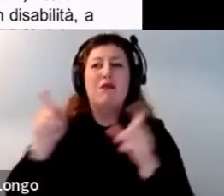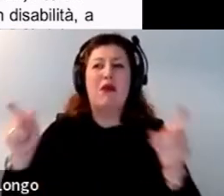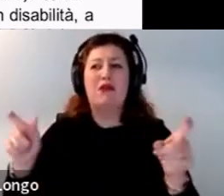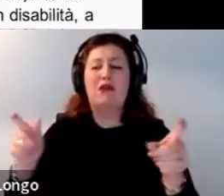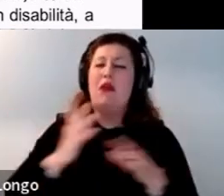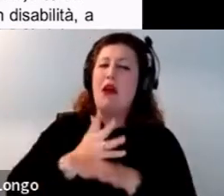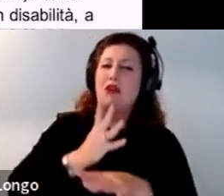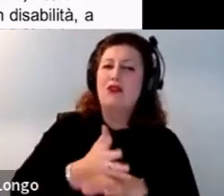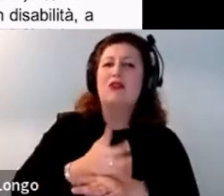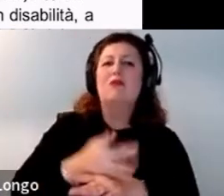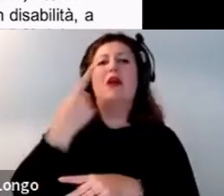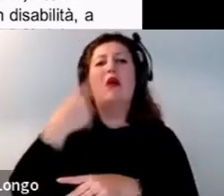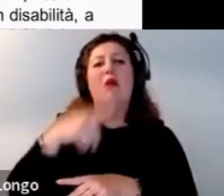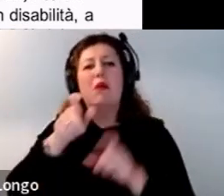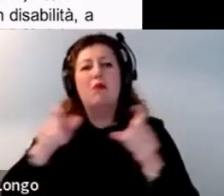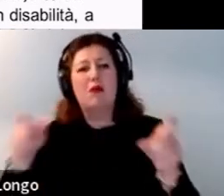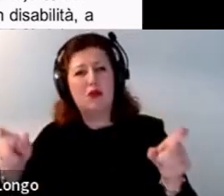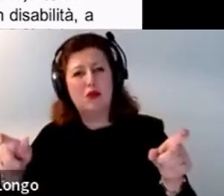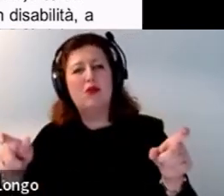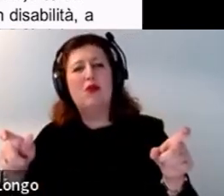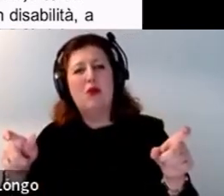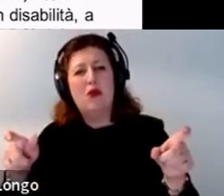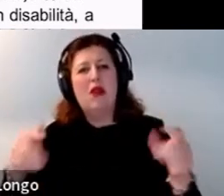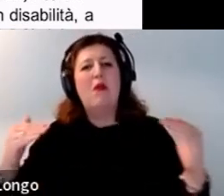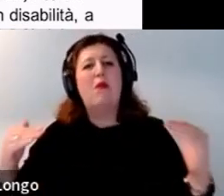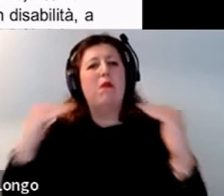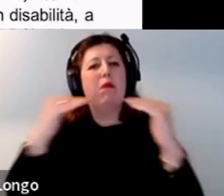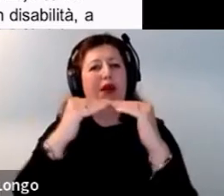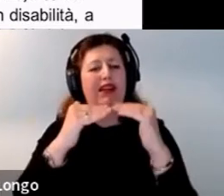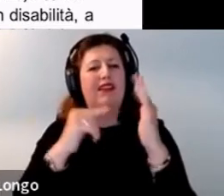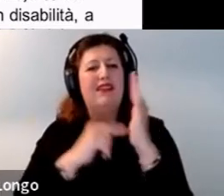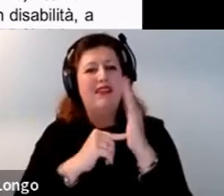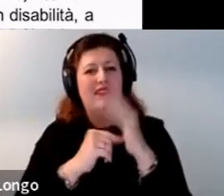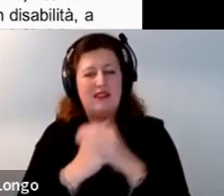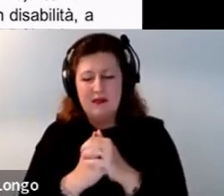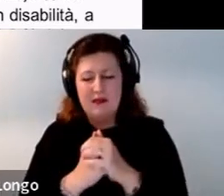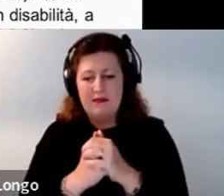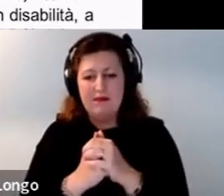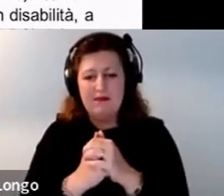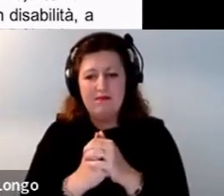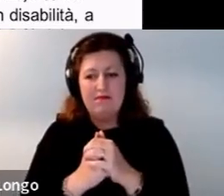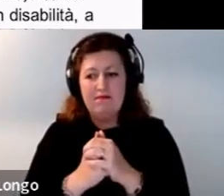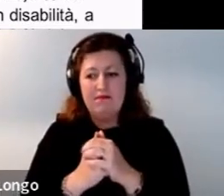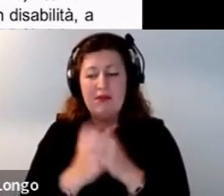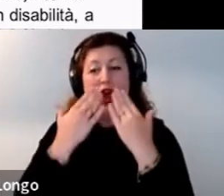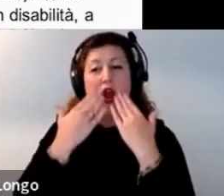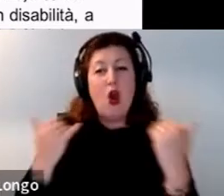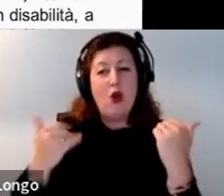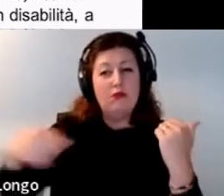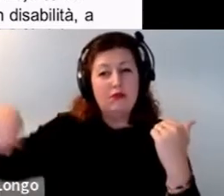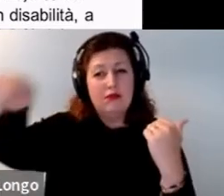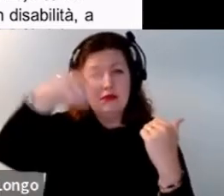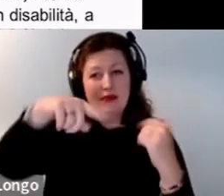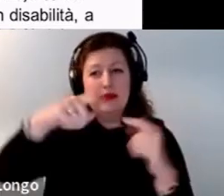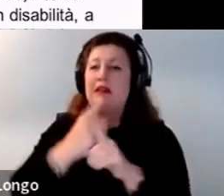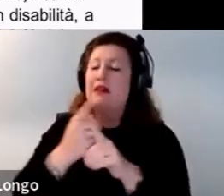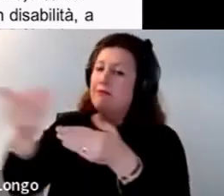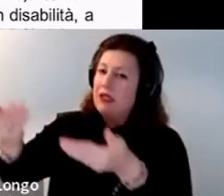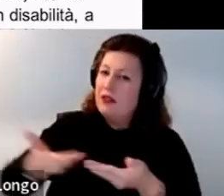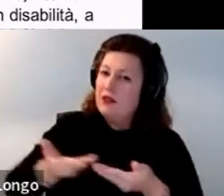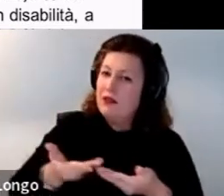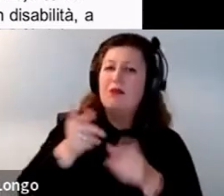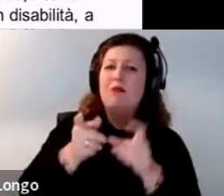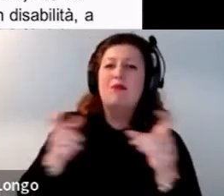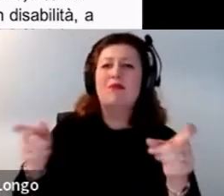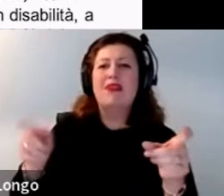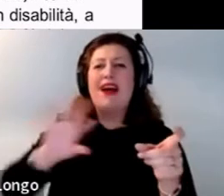alla società su un piano di parità con gli altri. E la Commissione invita gli Stati membri a sostenere lo sviluppo